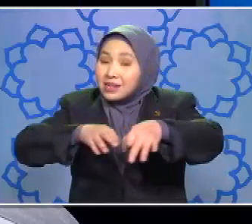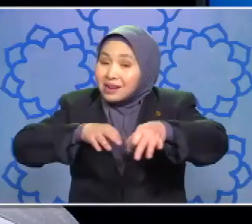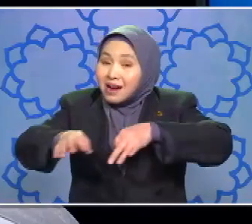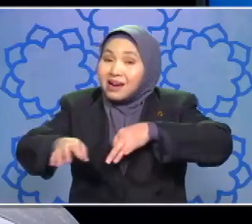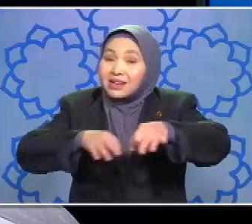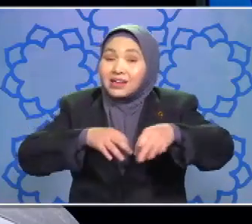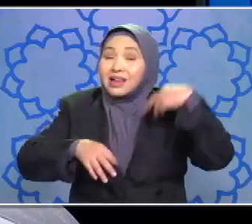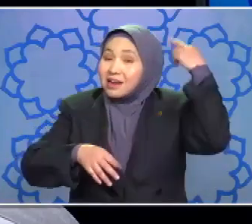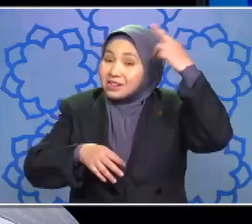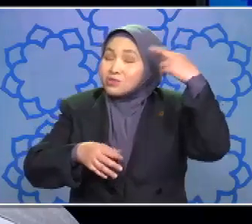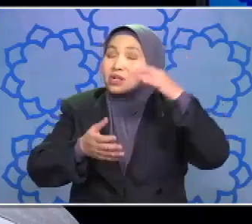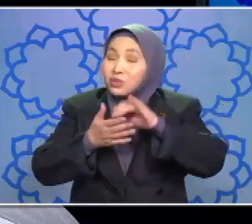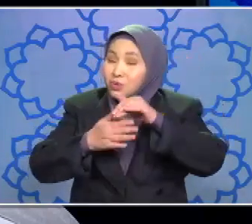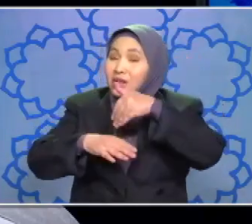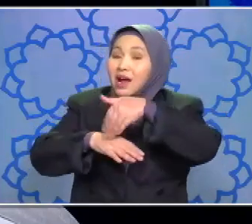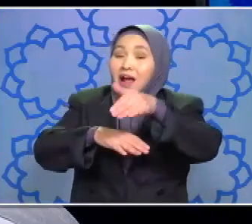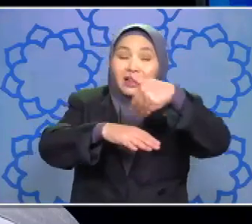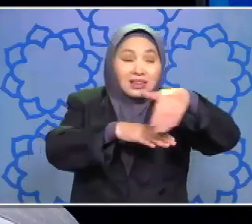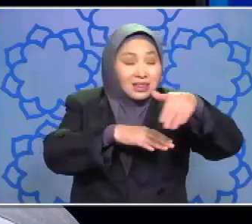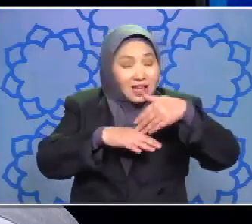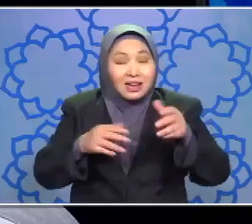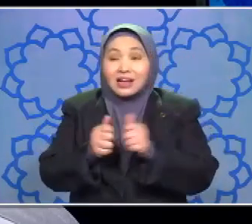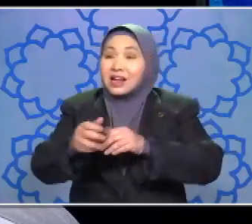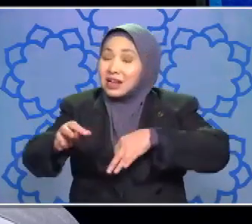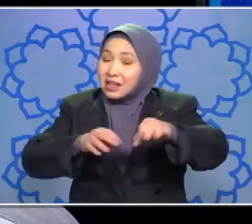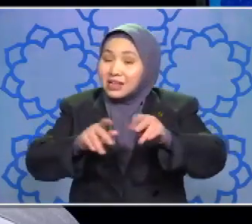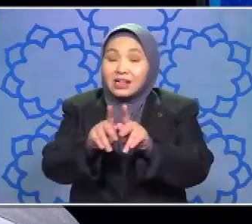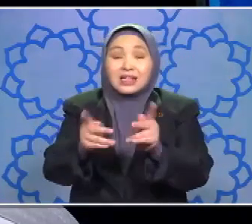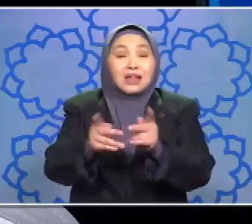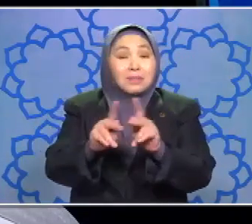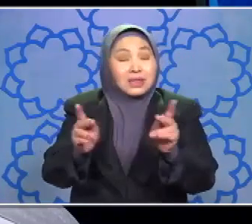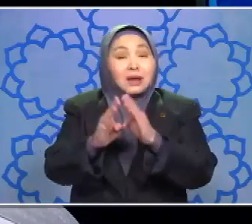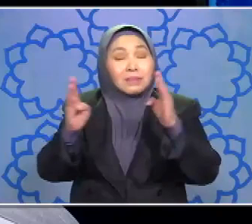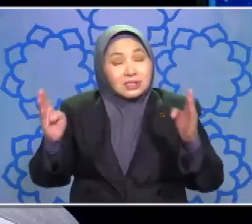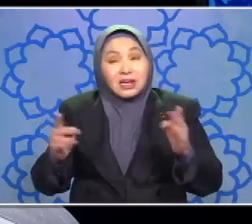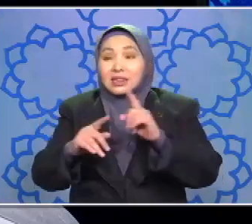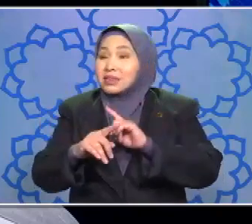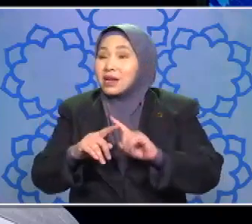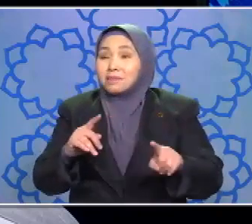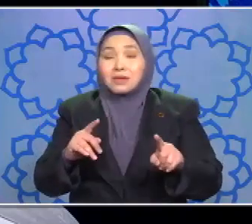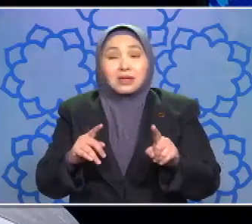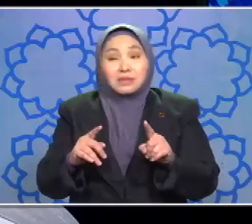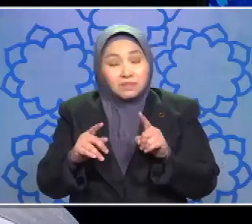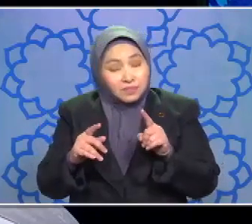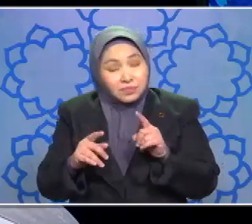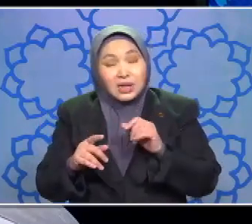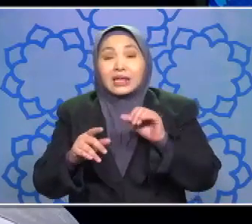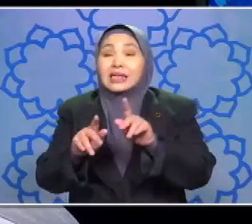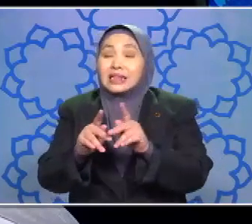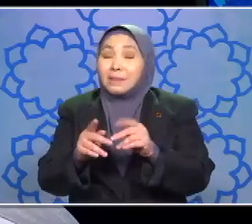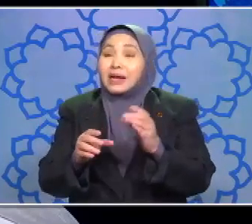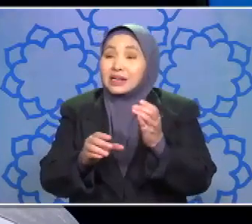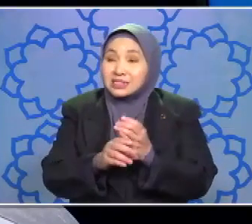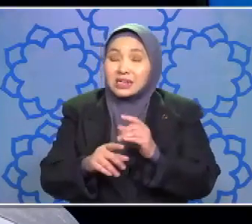keterangan-keterangan. Rasul-rasul itu dihantar dengan keterangan-keterangan kitab-kitab besar, waz-zubur, kitab-kitab yang kecil, ya. Wa